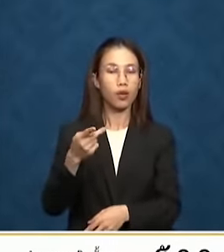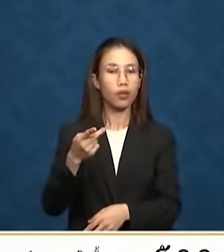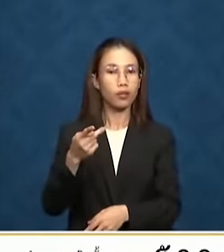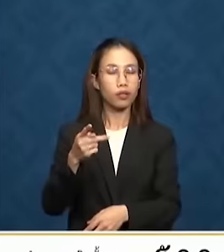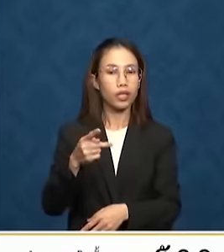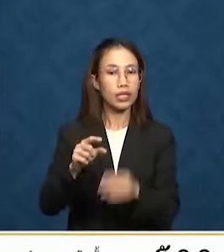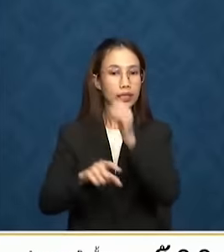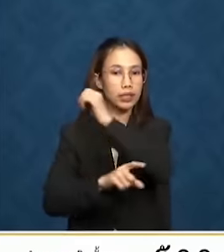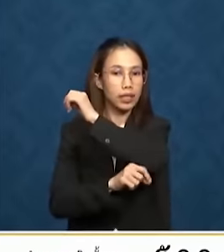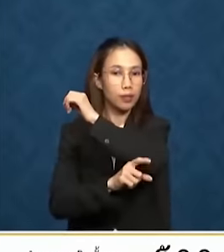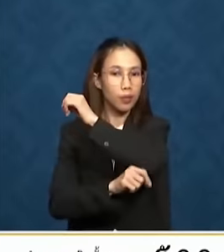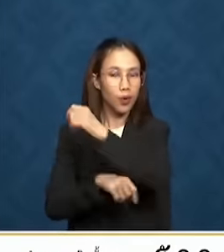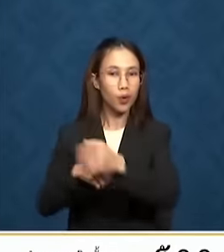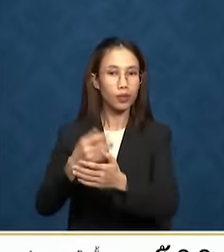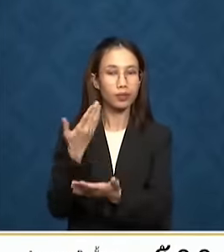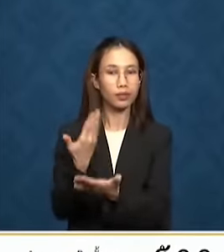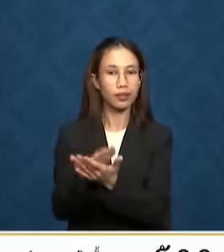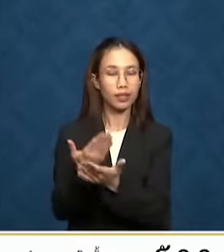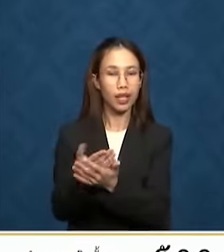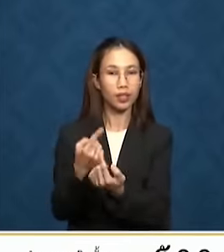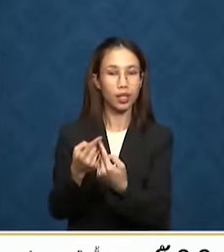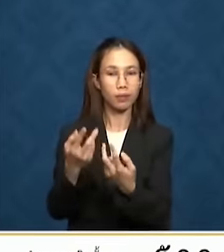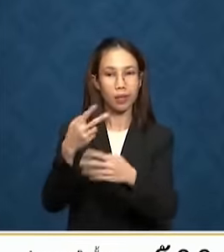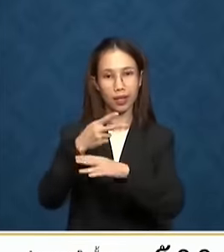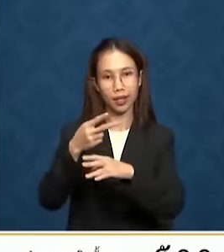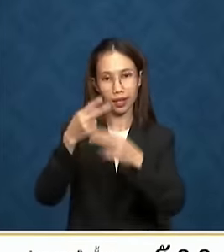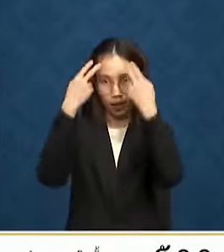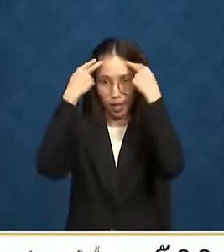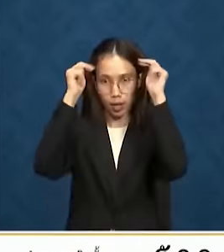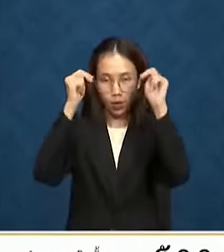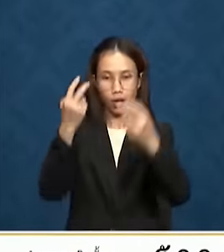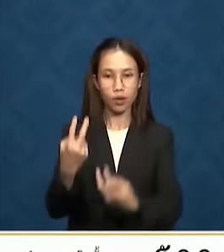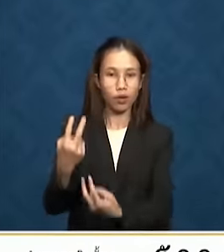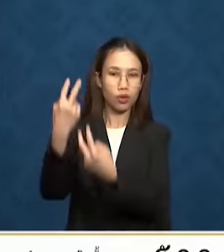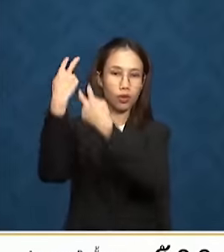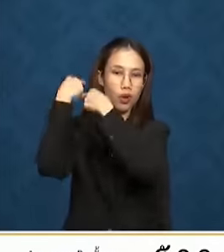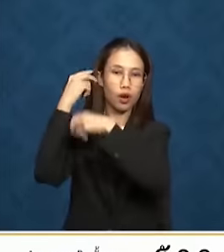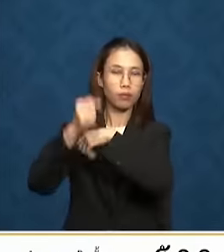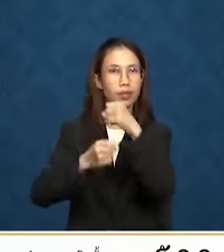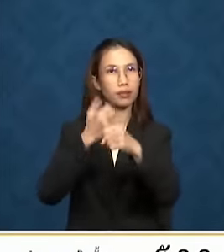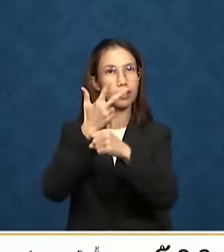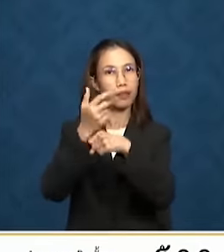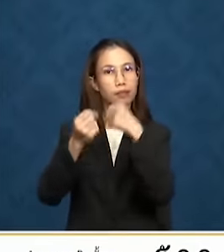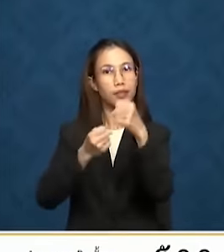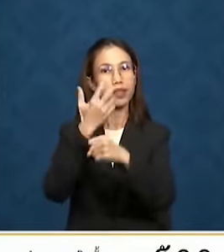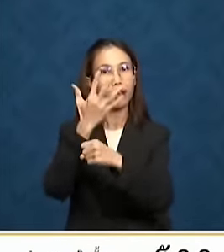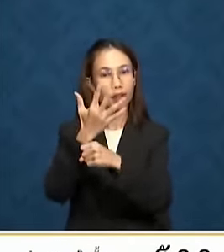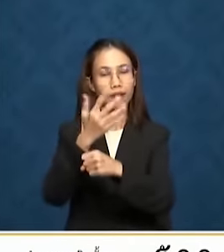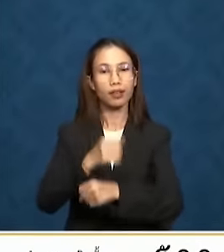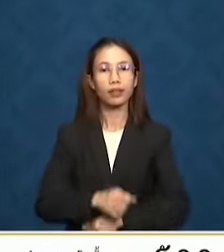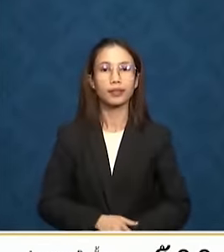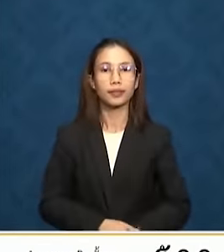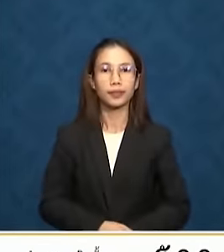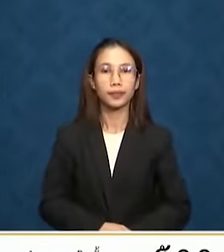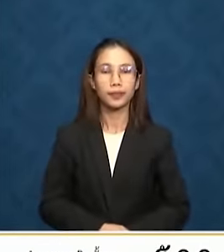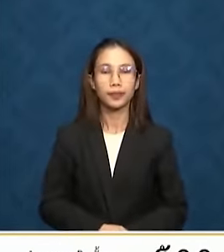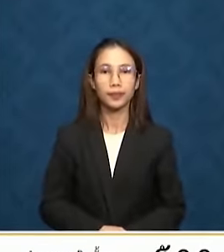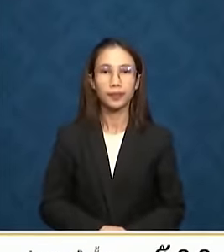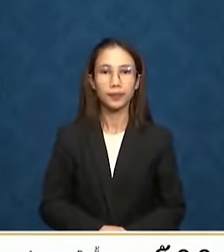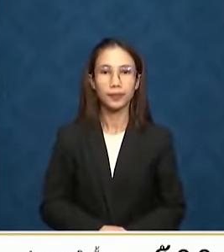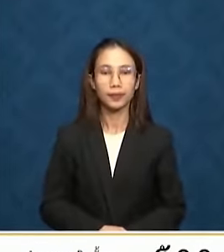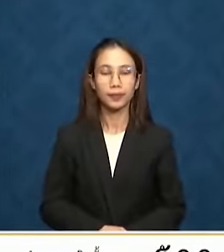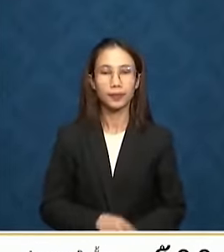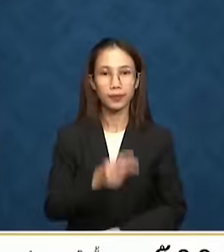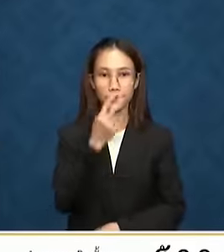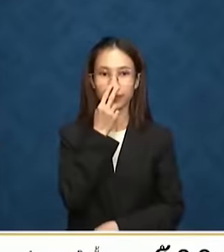สิสิงคโปร์ที่ตอนนี้เป็นนายกรัฐมนตรีของเขาไปแล้วย้อนหลังไป 345ปีในขณะเดียวกันครับไป